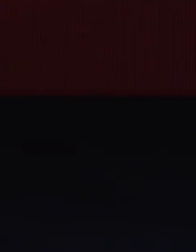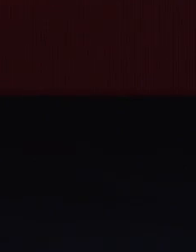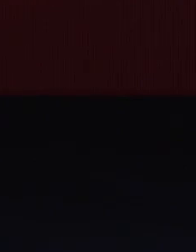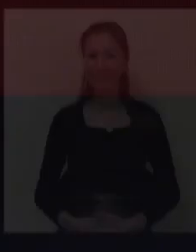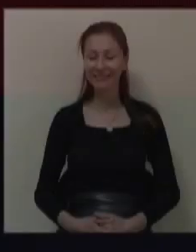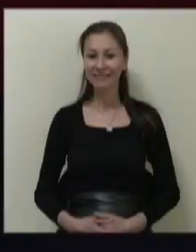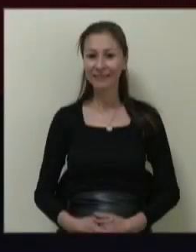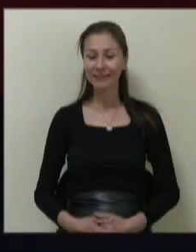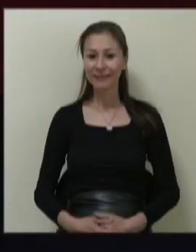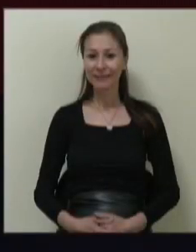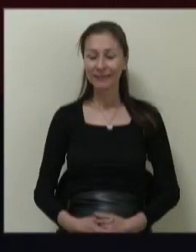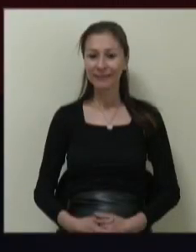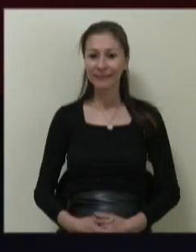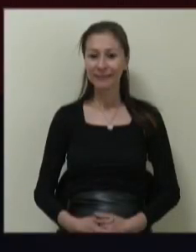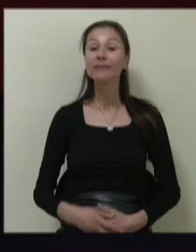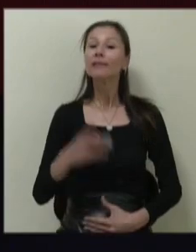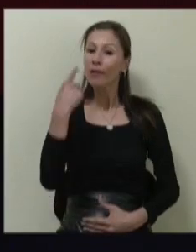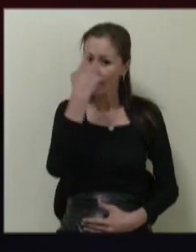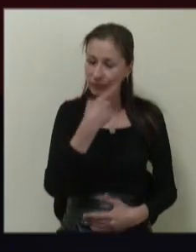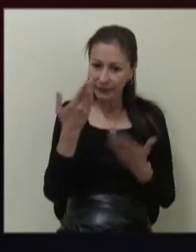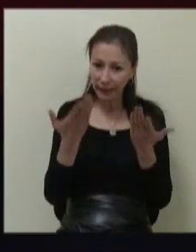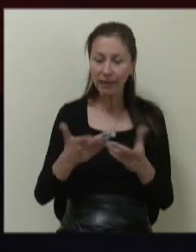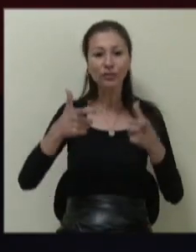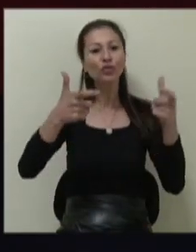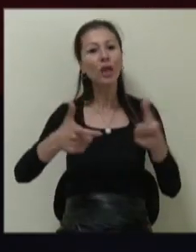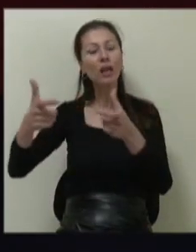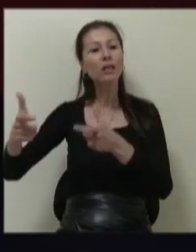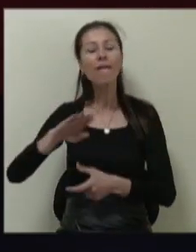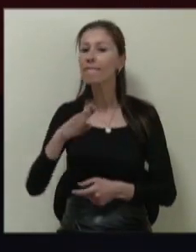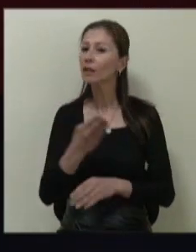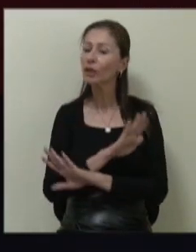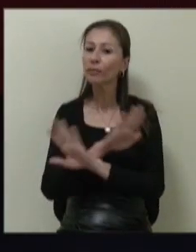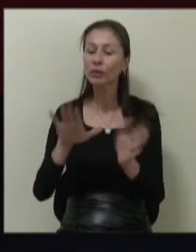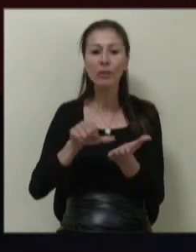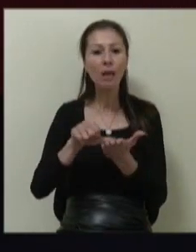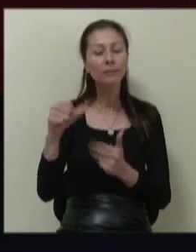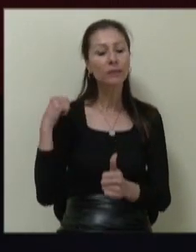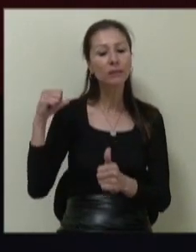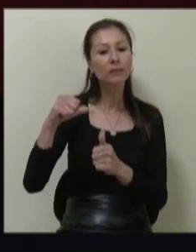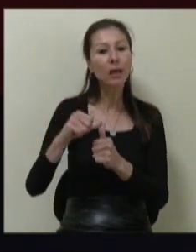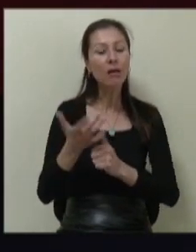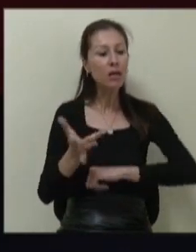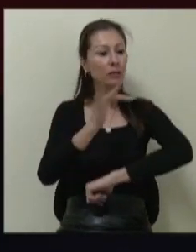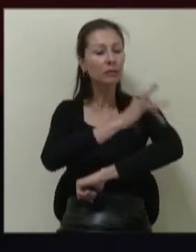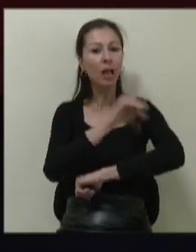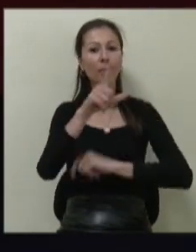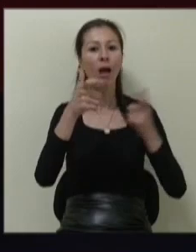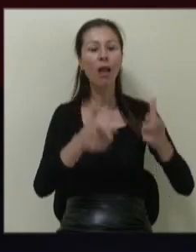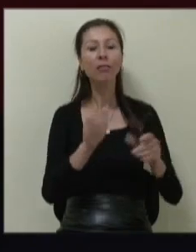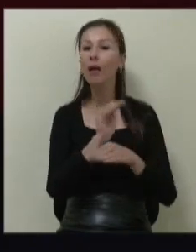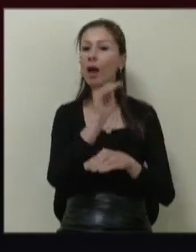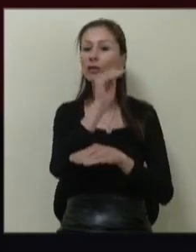bir noktaya gelmiş durumda. Dolayısıyla artık şehirlerden vazgeçemeyeceğimize, hepimiz tekrardan kırsal alanda bir